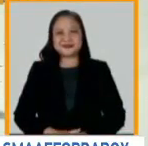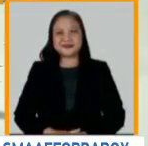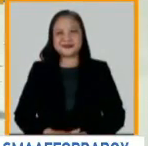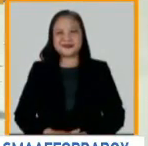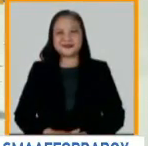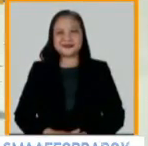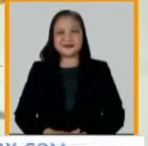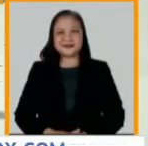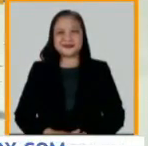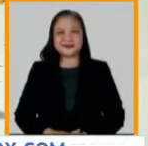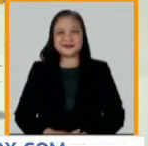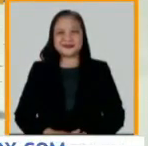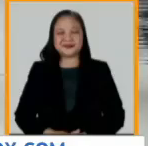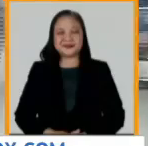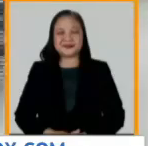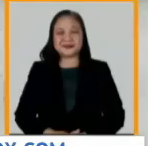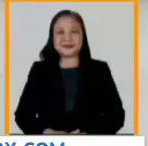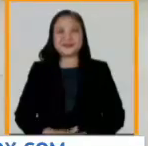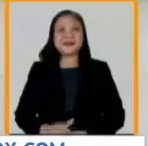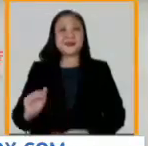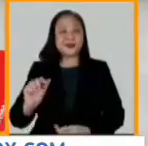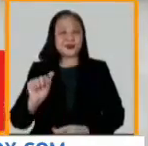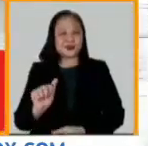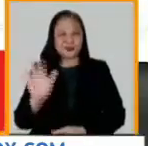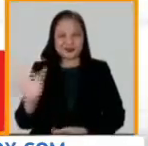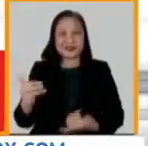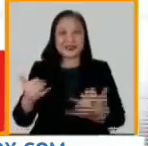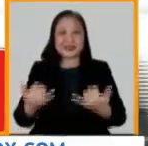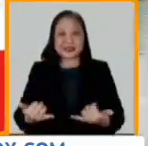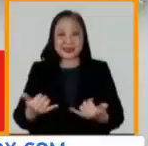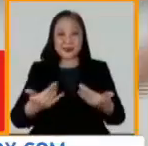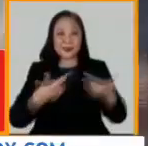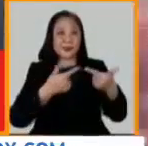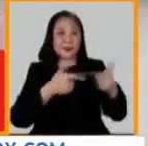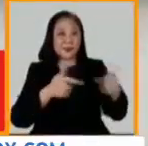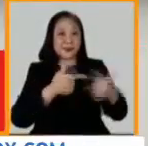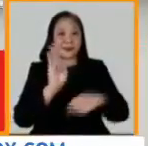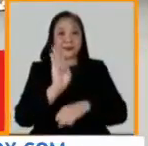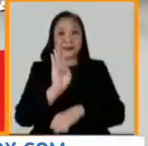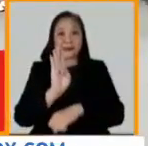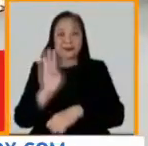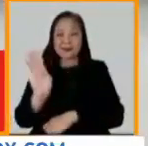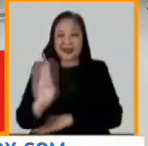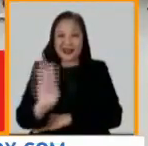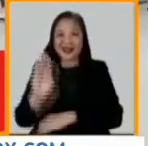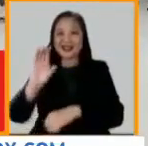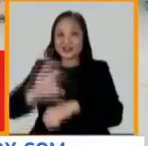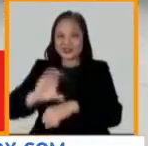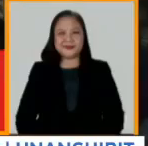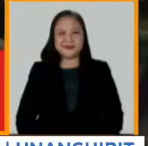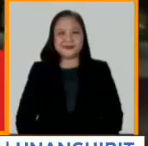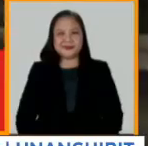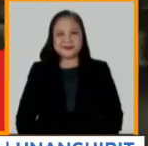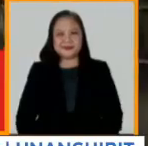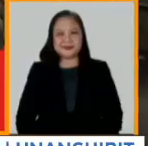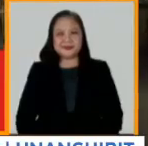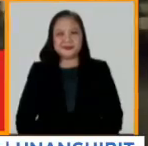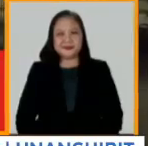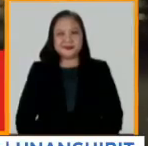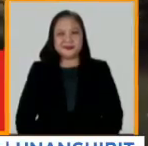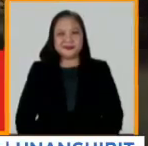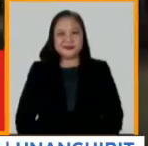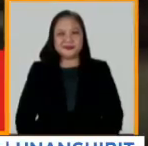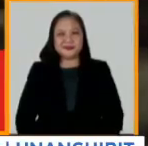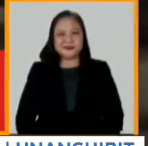Maris mo ng umaga, bukas sa publiko ang gate ng simbahan ng Baklaran, pero kung walang vaccination card, hindi ka makakapasok. Mas maraming tao